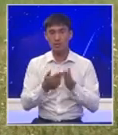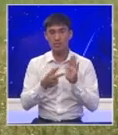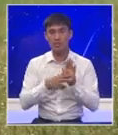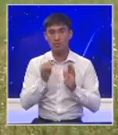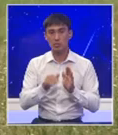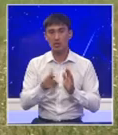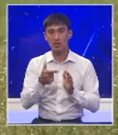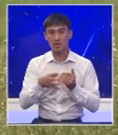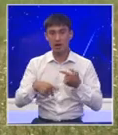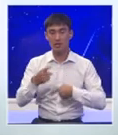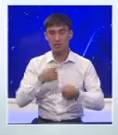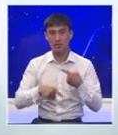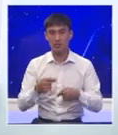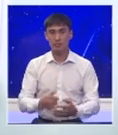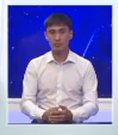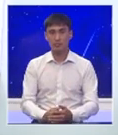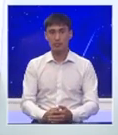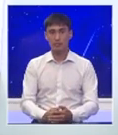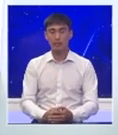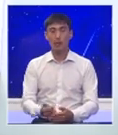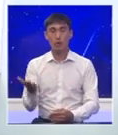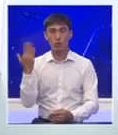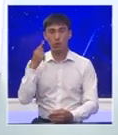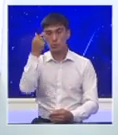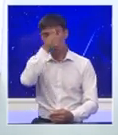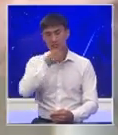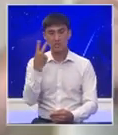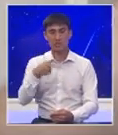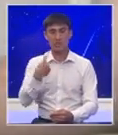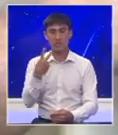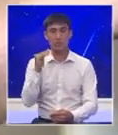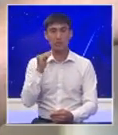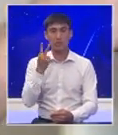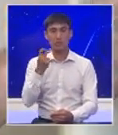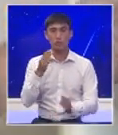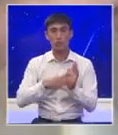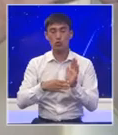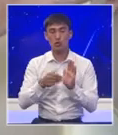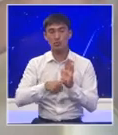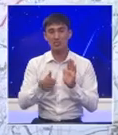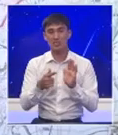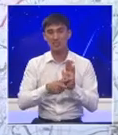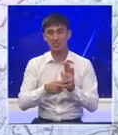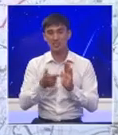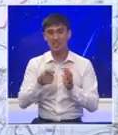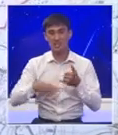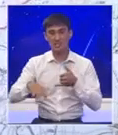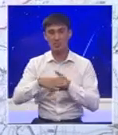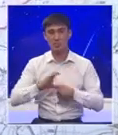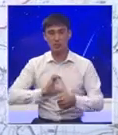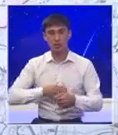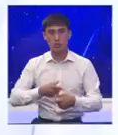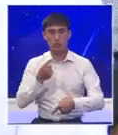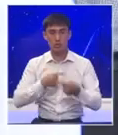мыңдай қайтарылады. Айта кетсек, өткен бір жылда 22.968 гектар жер телімі жеке тұлғалар